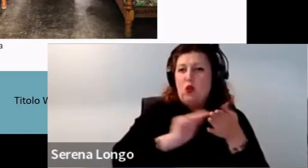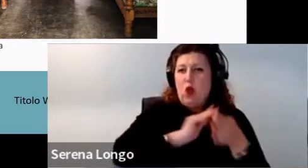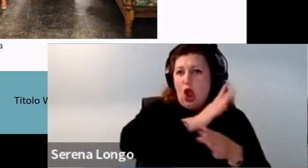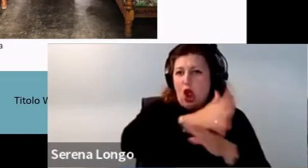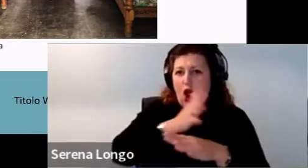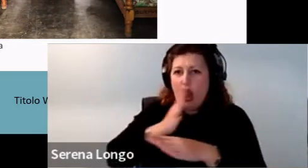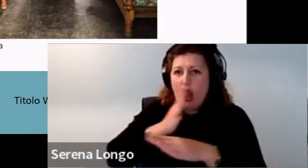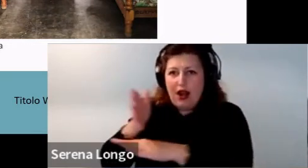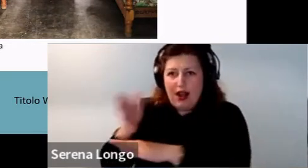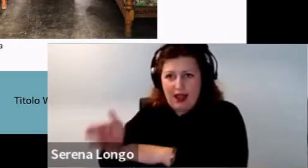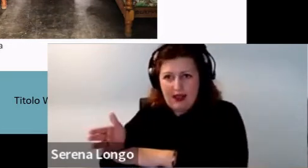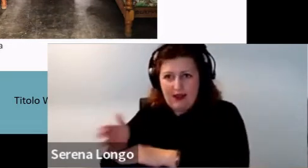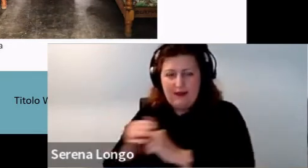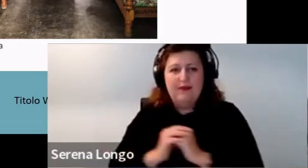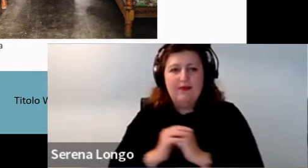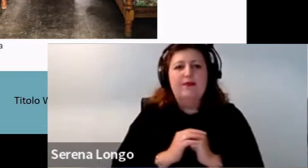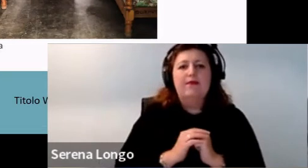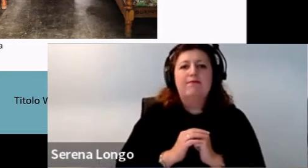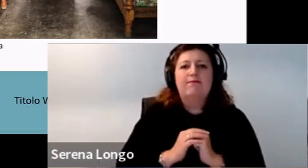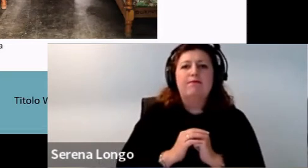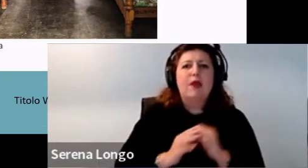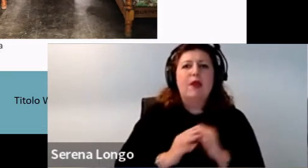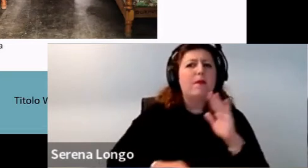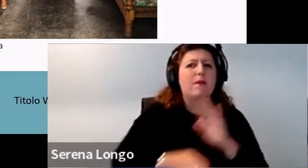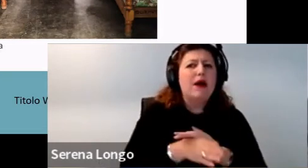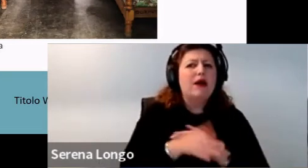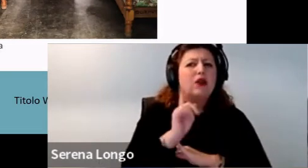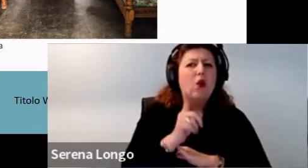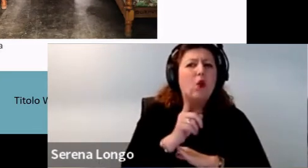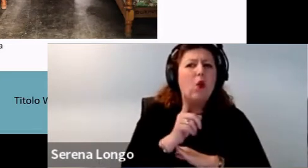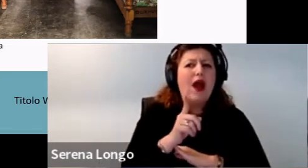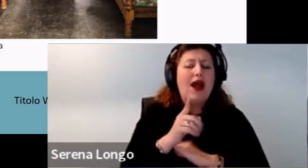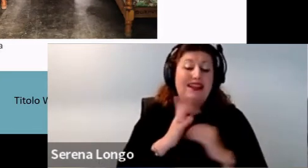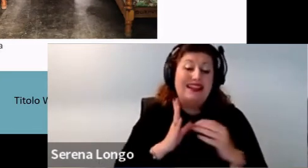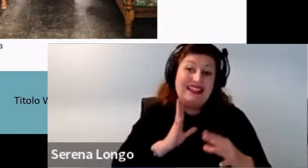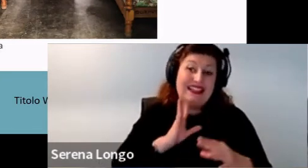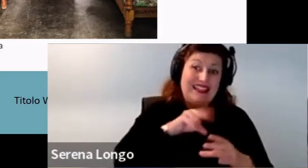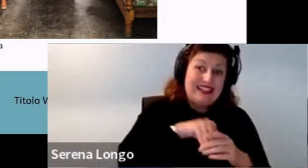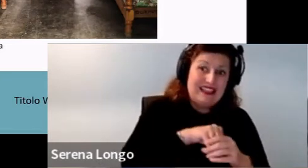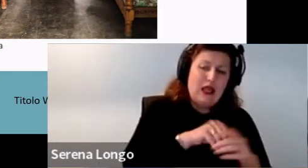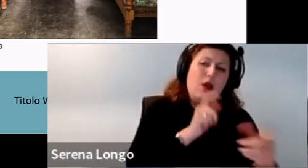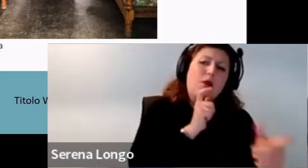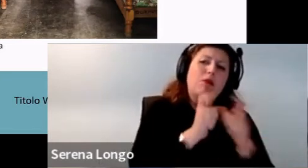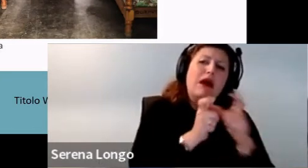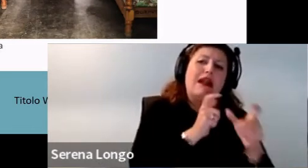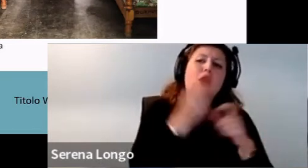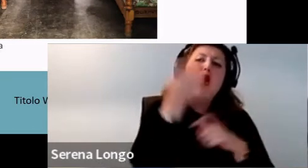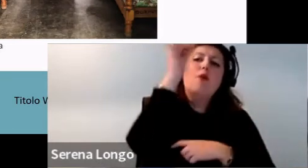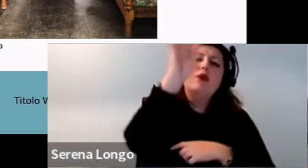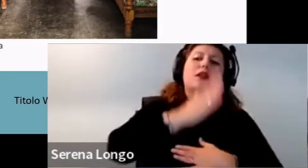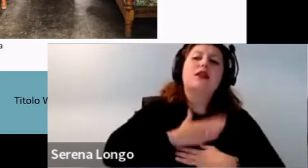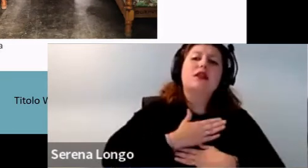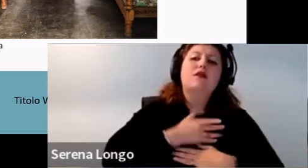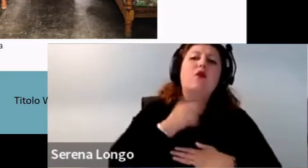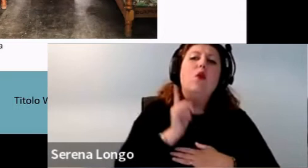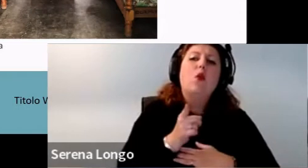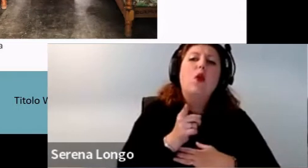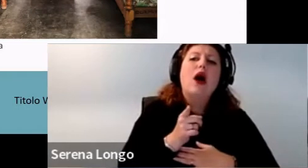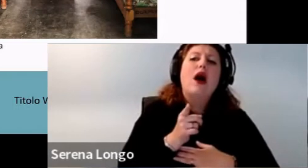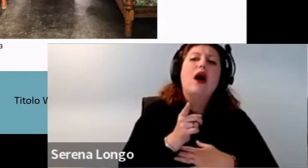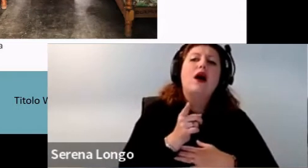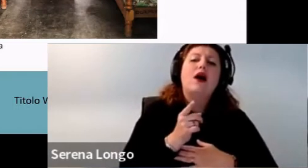intervenuti, abbiamo innanzitutto definito gli obiettivi insieme attraverso delle